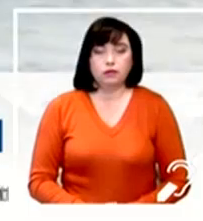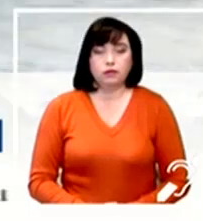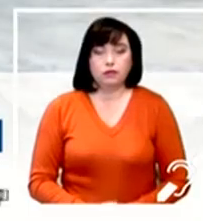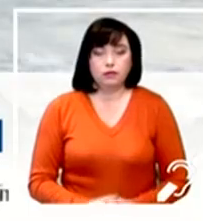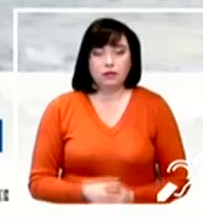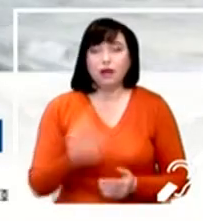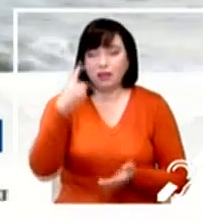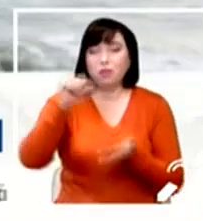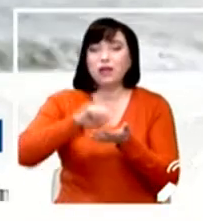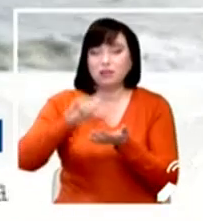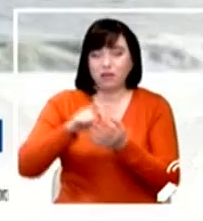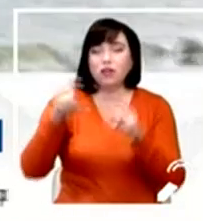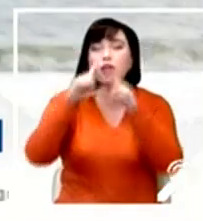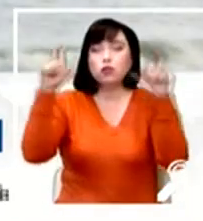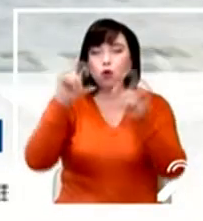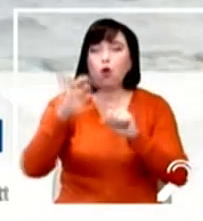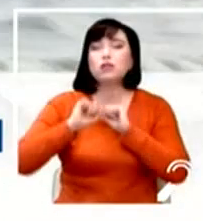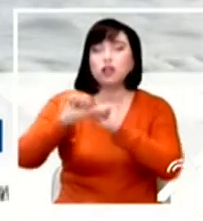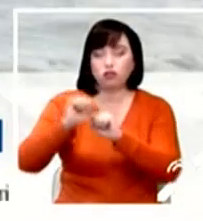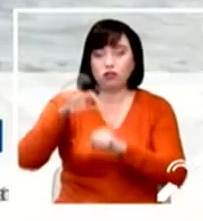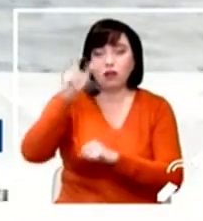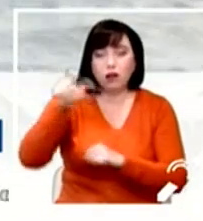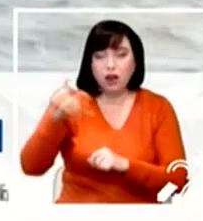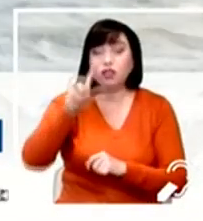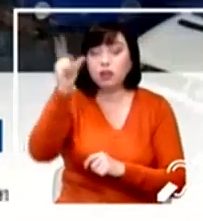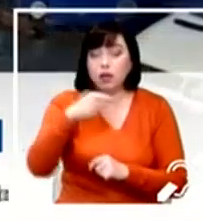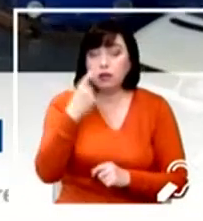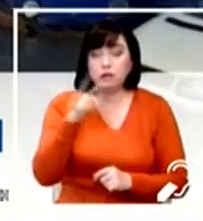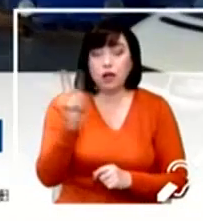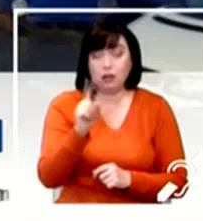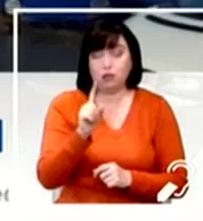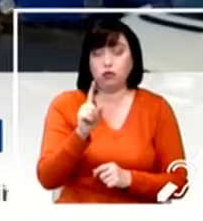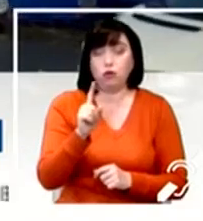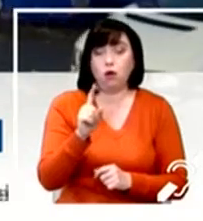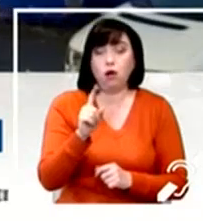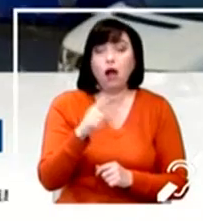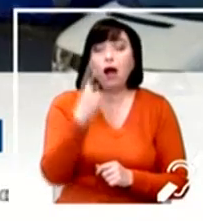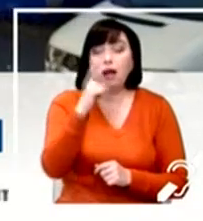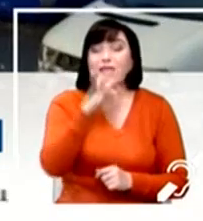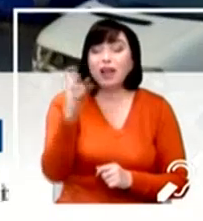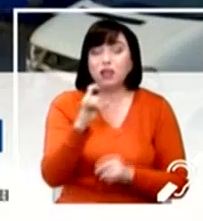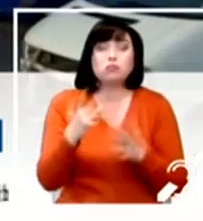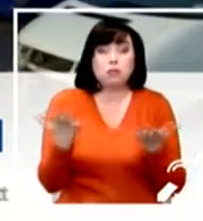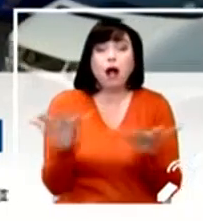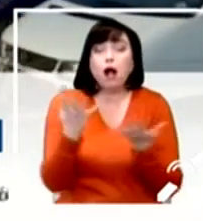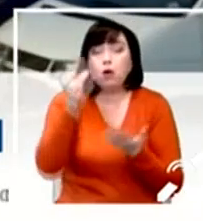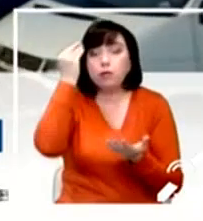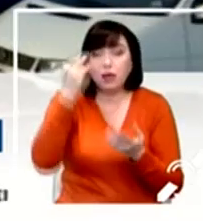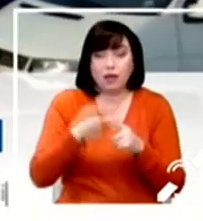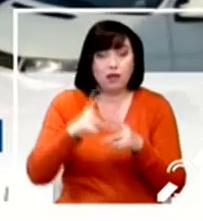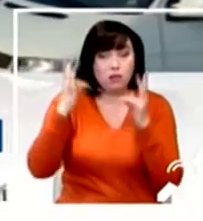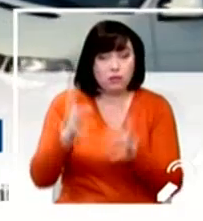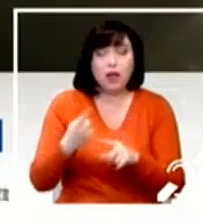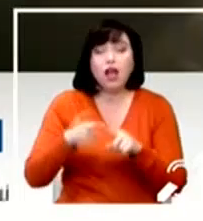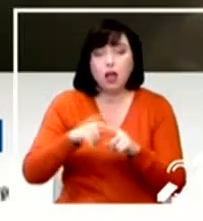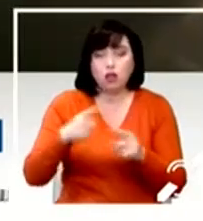cosa. Un reprezentant al Institutului pentru Protecție Civilă din Italia a declarat pentru presa locală că una dintre explicațiile catastrofei este